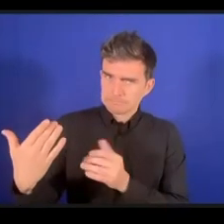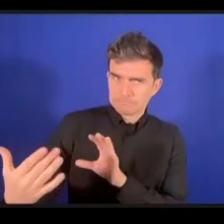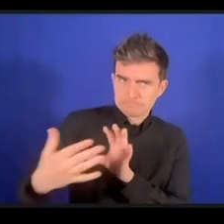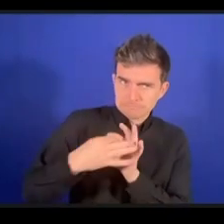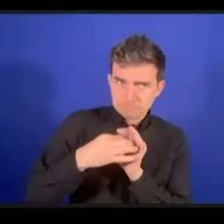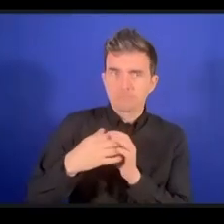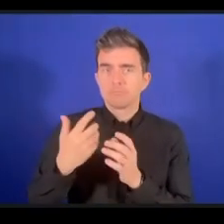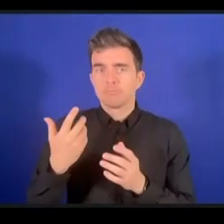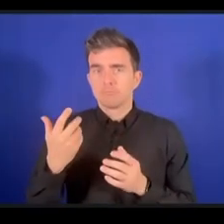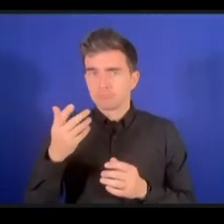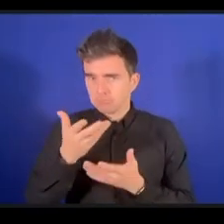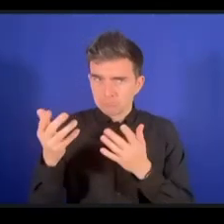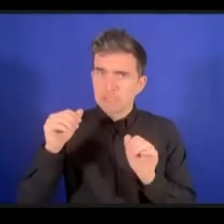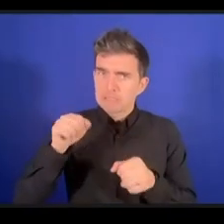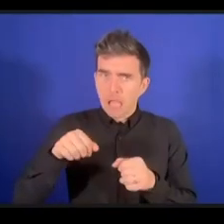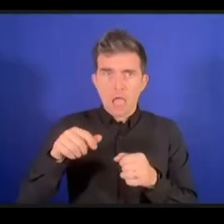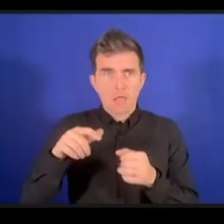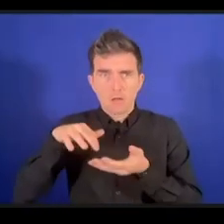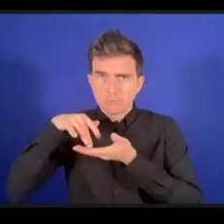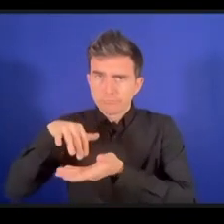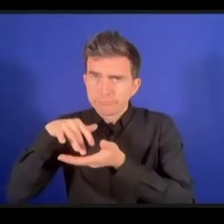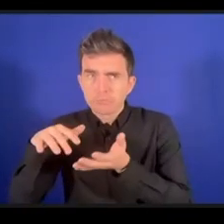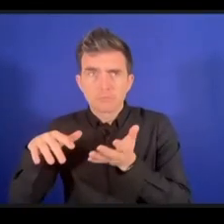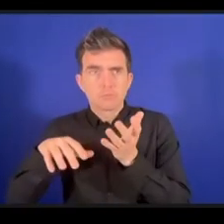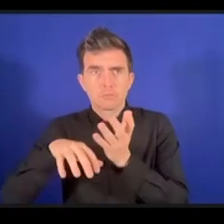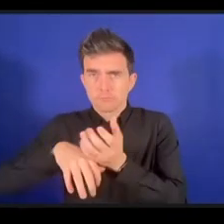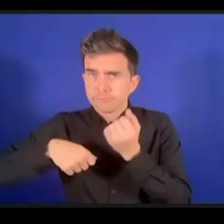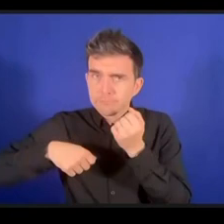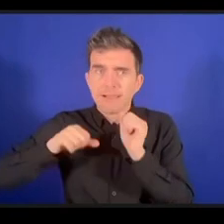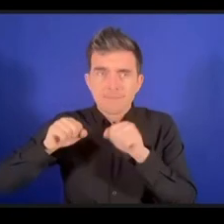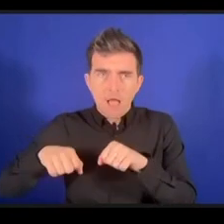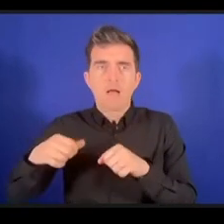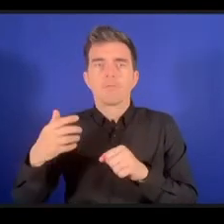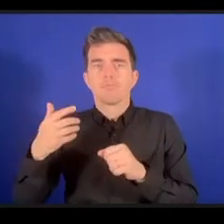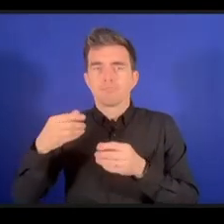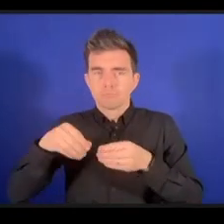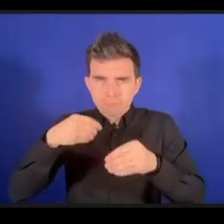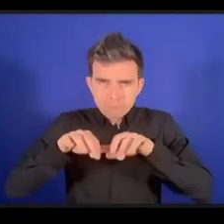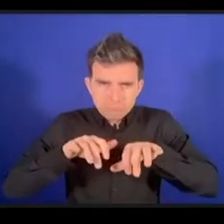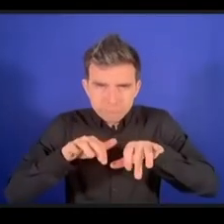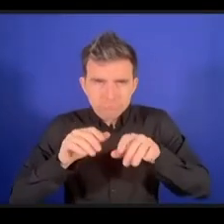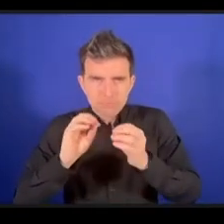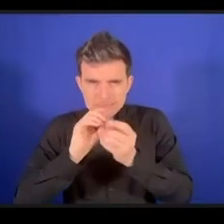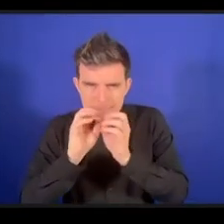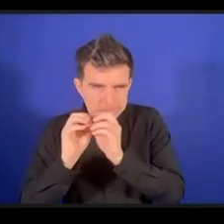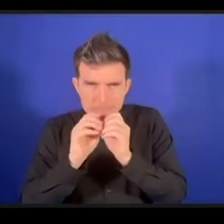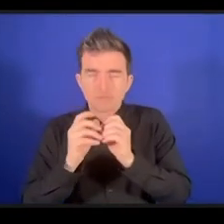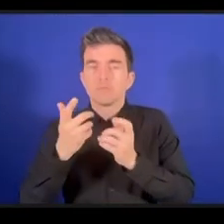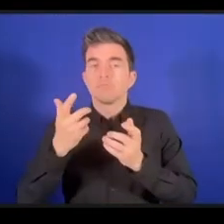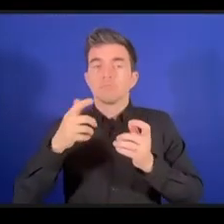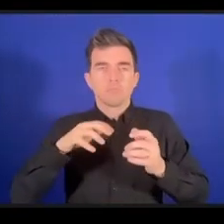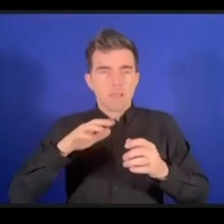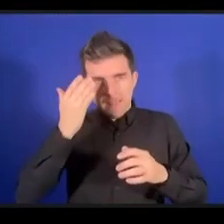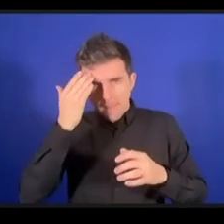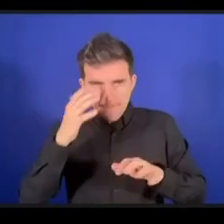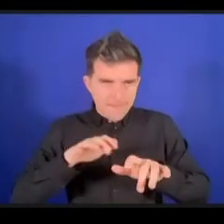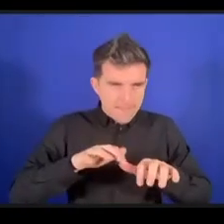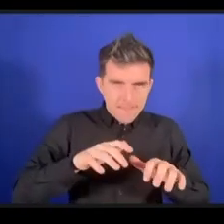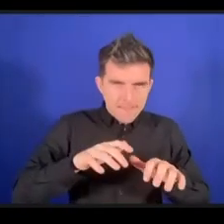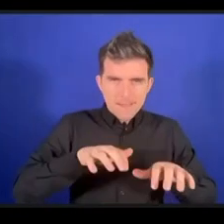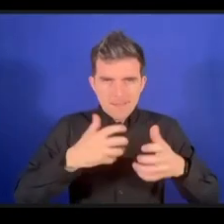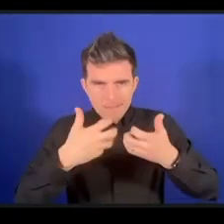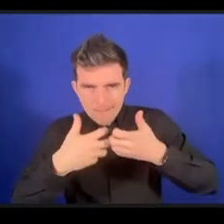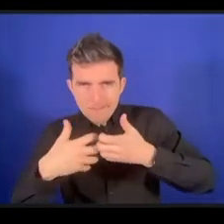件工程和软件开发和其他类似的技术。所以从一个层级来看呢，我们必须要鼓